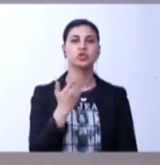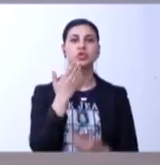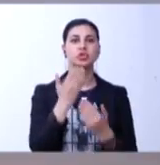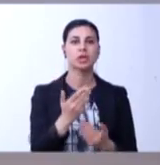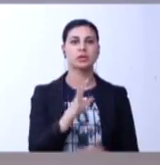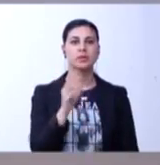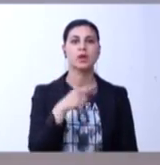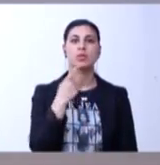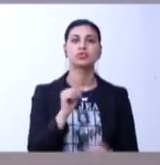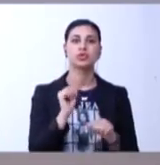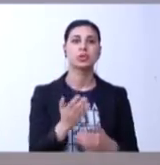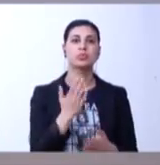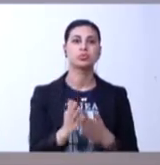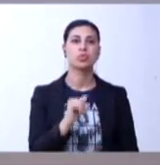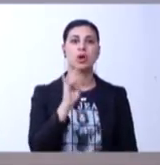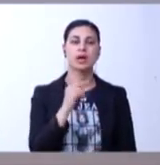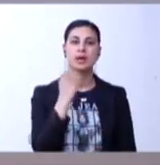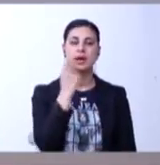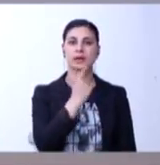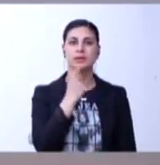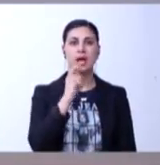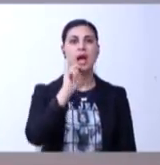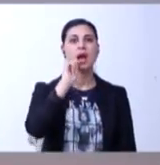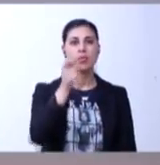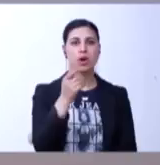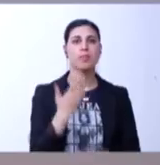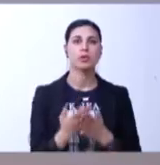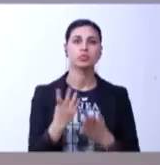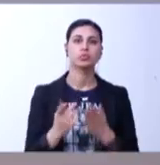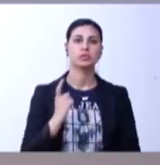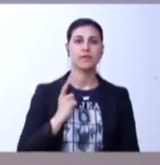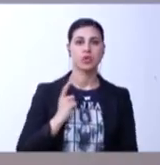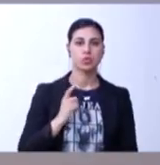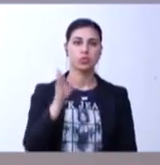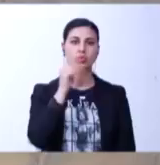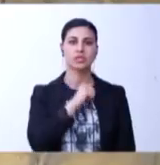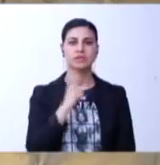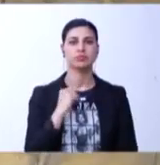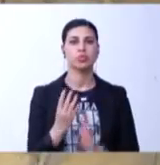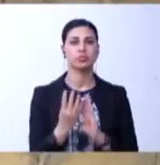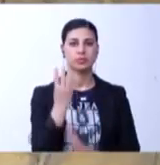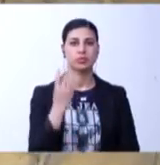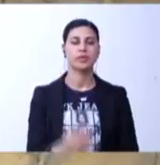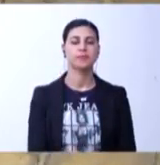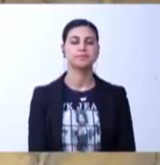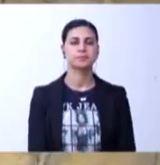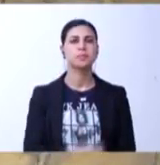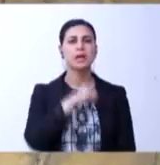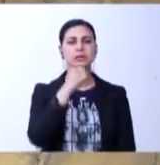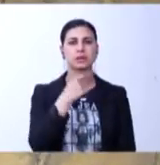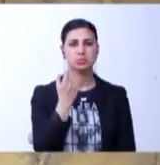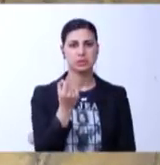მდგომარეობის შემდეგ: შეიძლება თუ არა სარძევე კბილების ამოღება, თუ უნდა დაველოდოთ მათ ბუნებრივ მოცვლას? ასაკითი